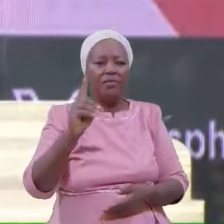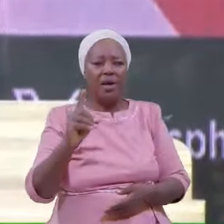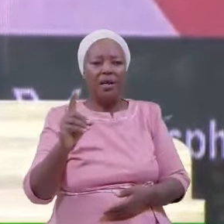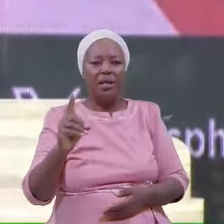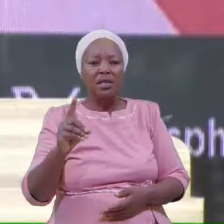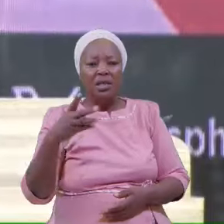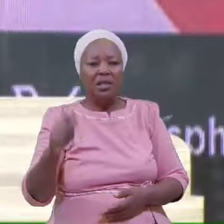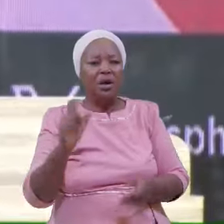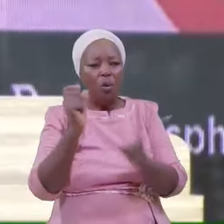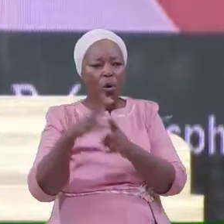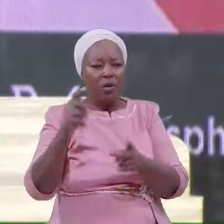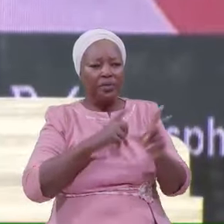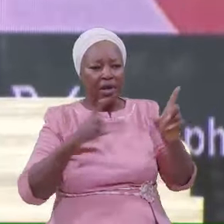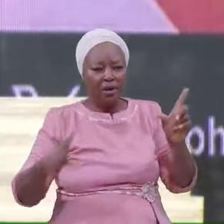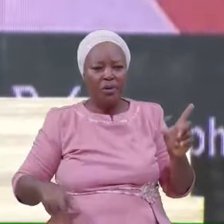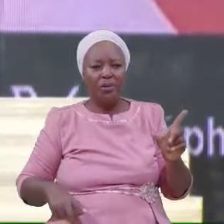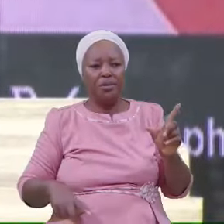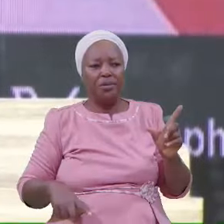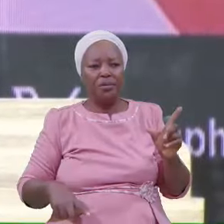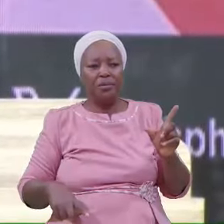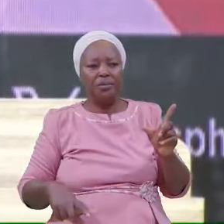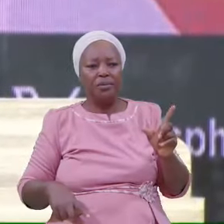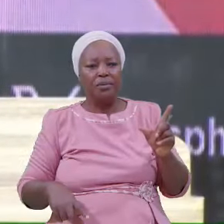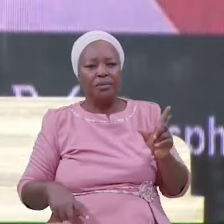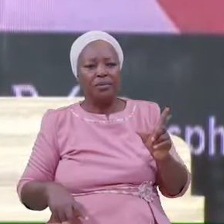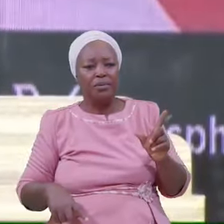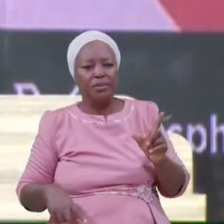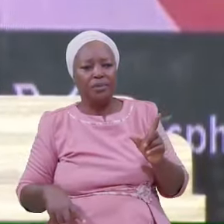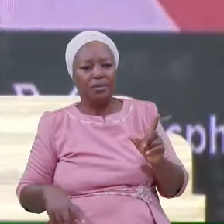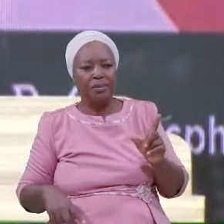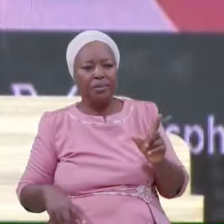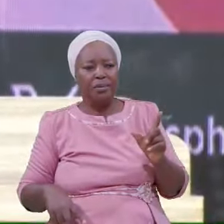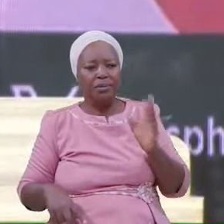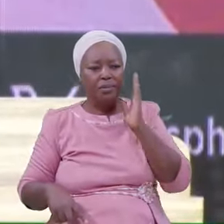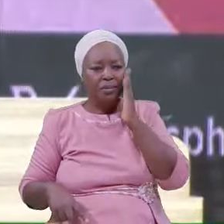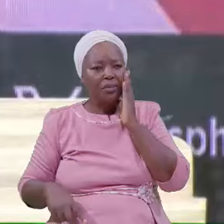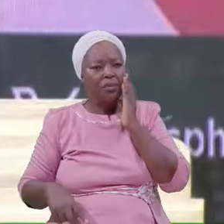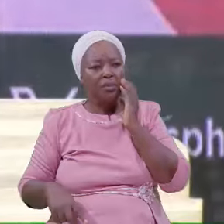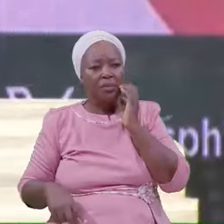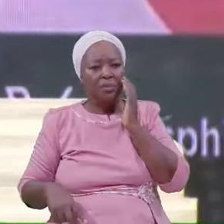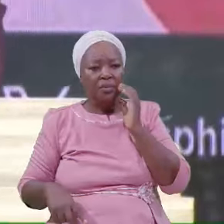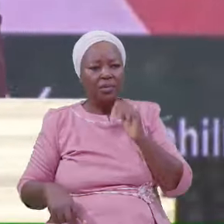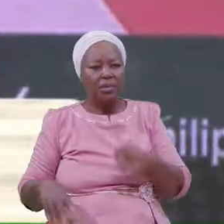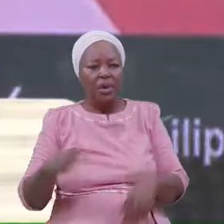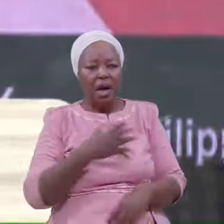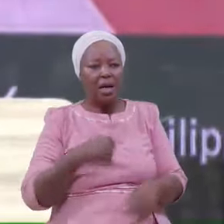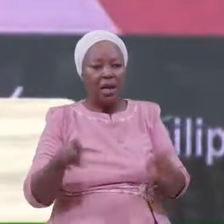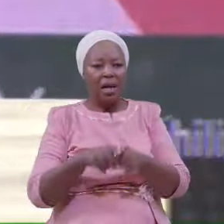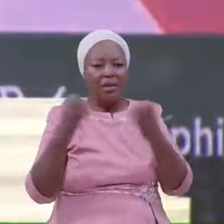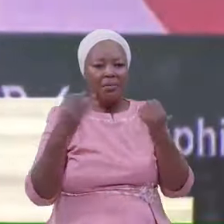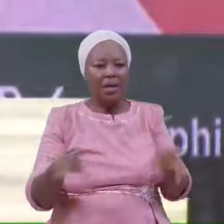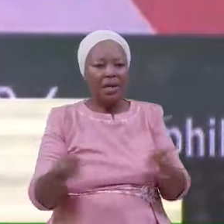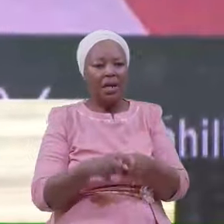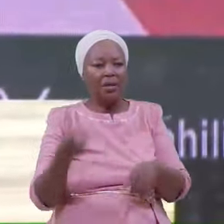of the Lord. Natuwa sila at nagpuri sila sa Panginoon. And as many as were ordained to